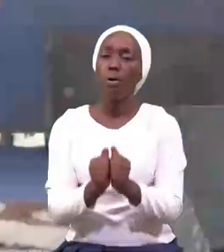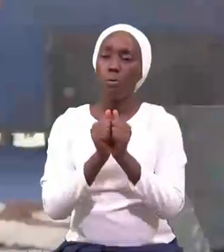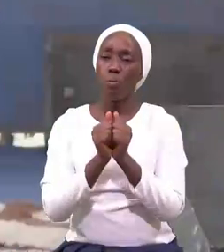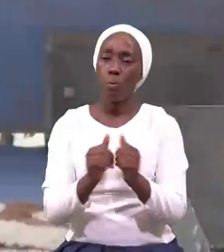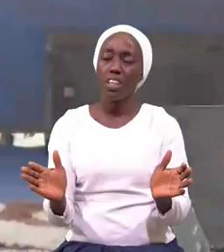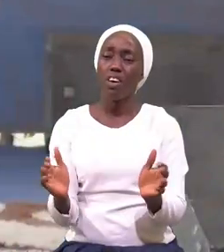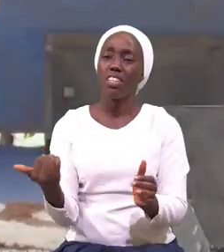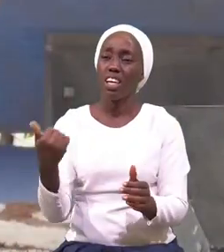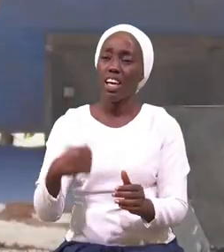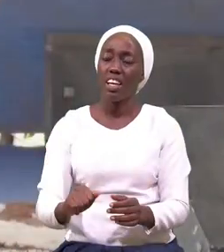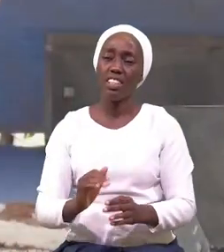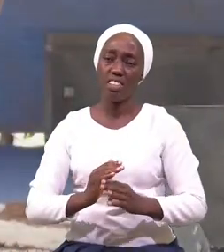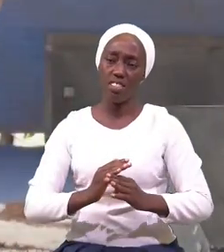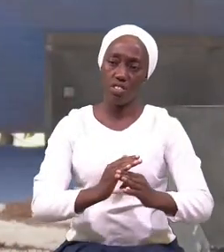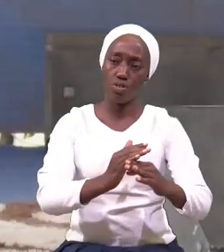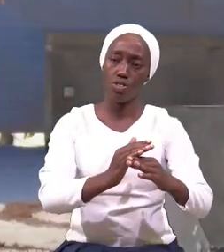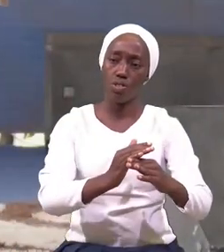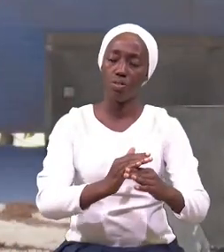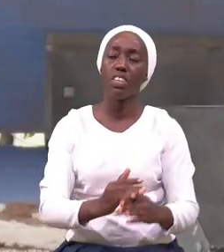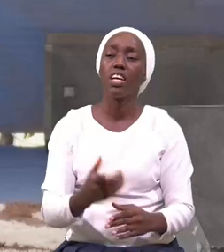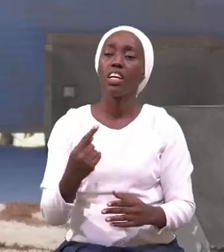La puissance sans aucune restriction.